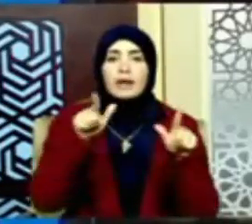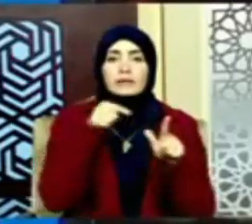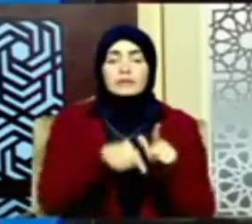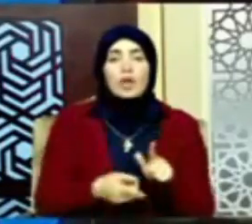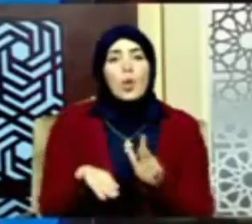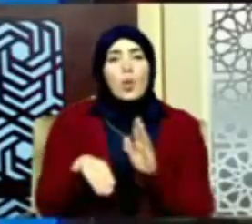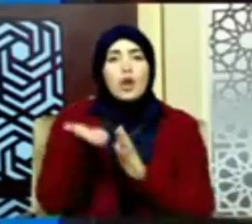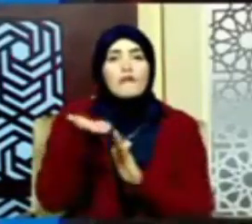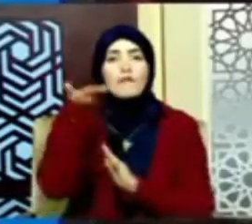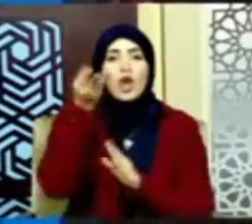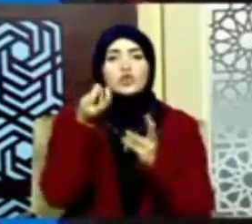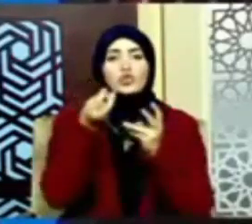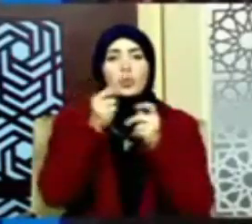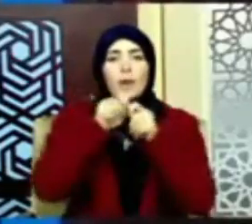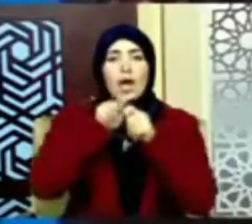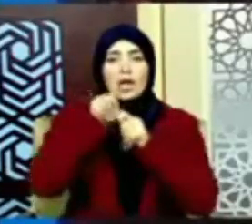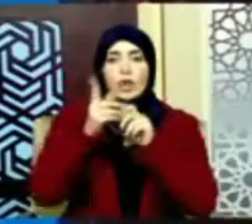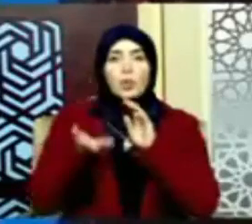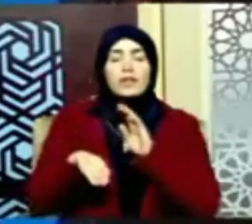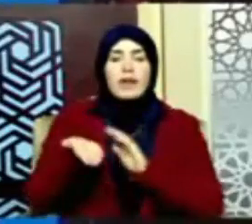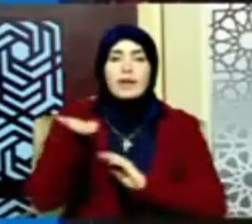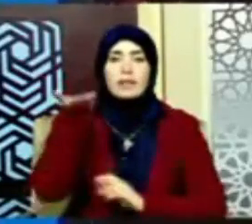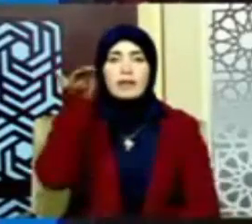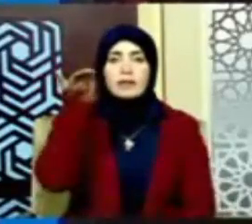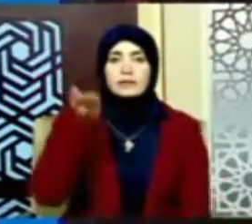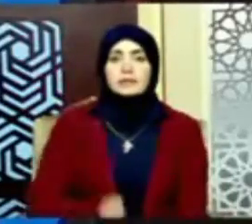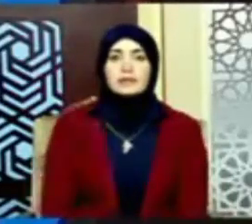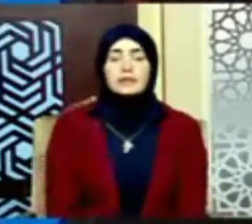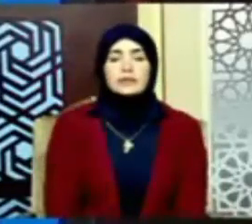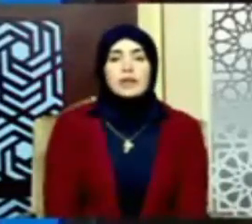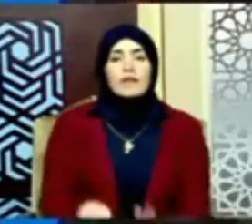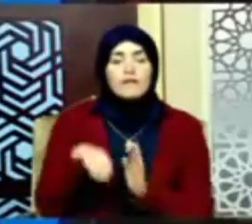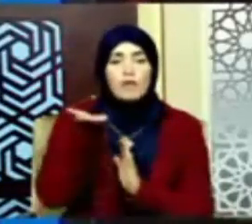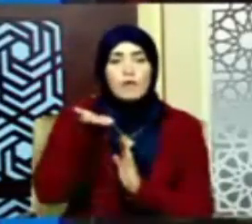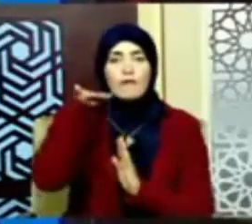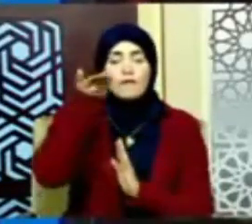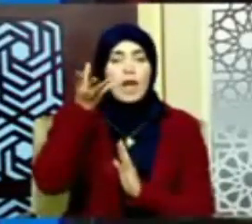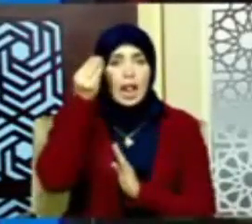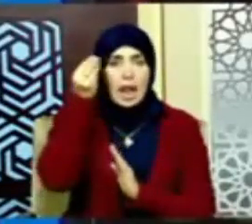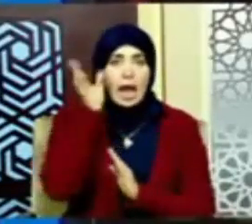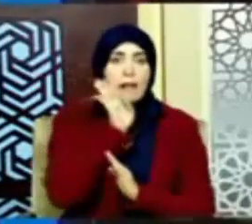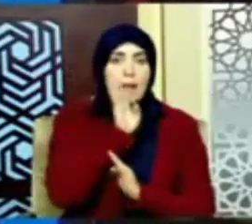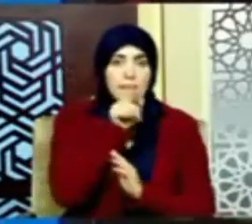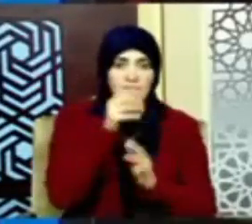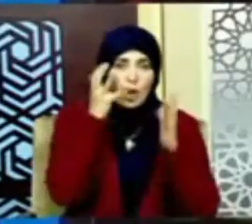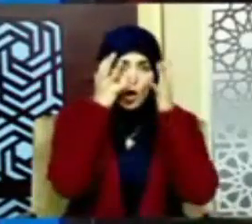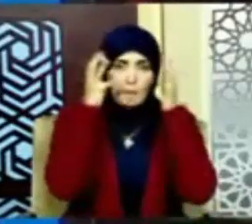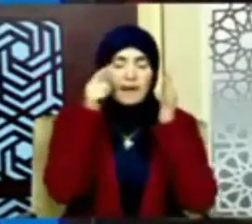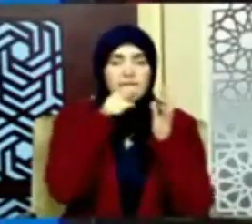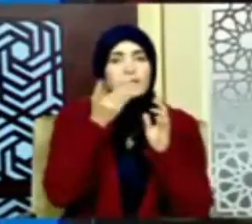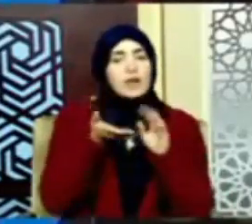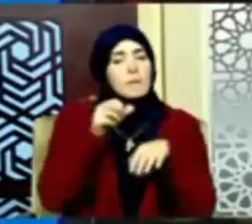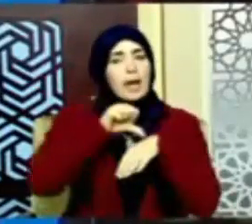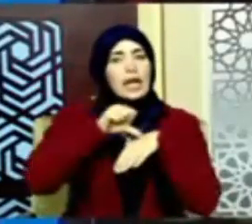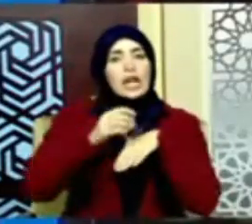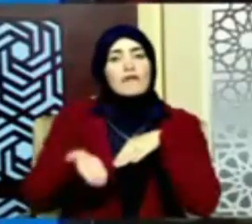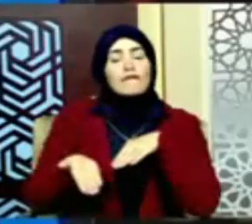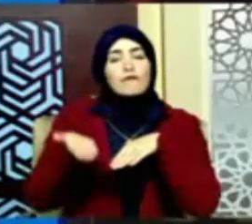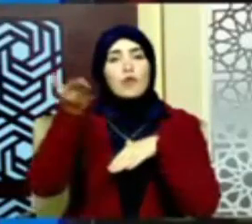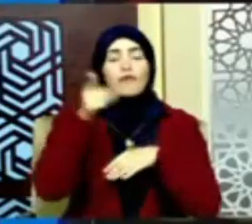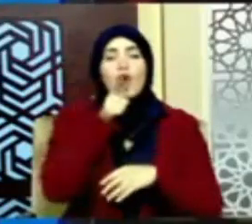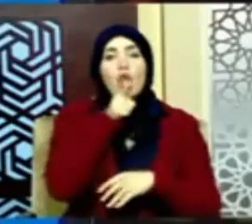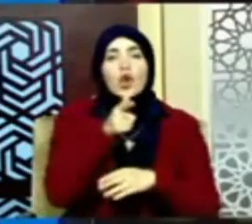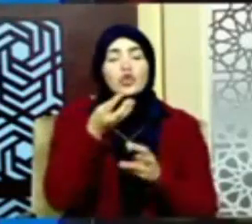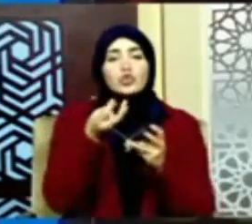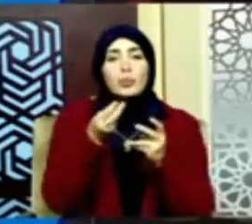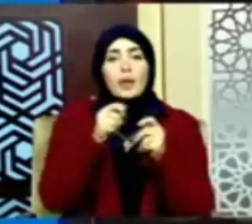وعفع سبحانه وتعالى شأن العلم والعلماء، فقال